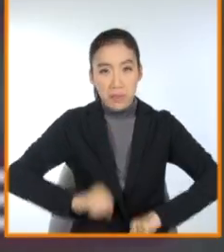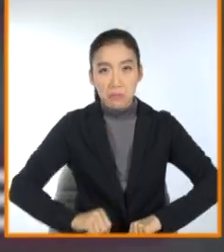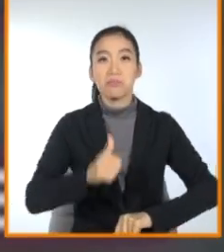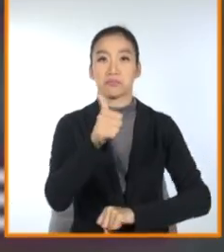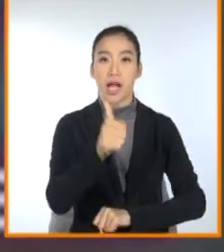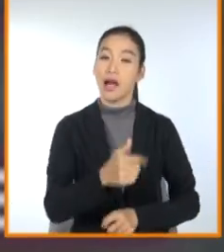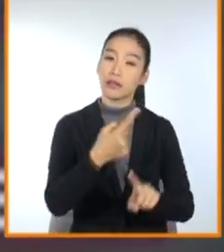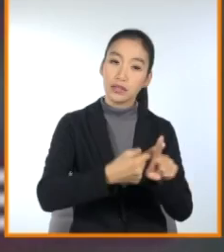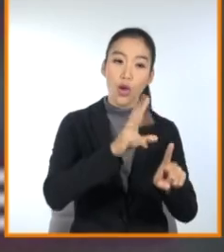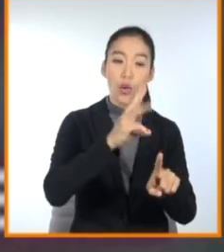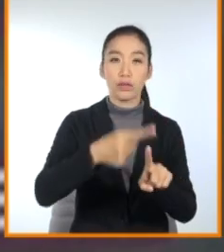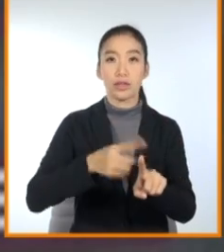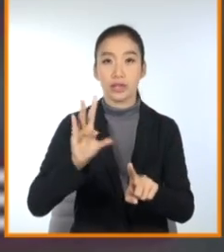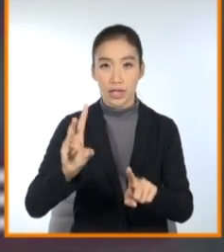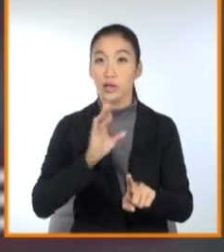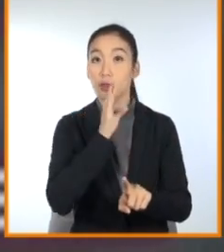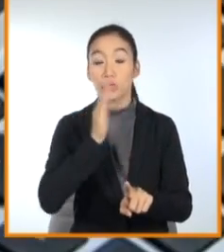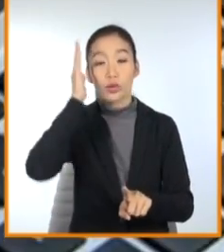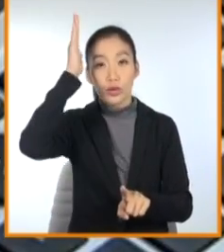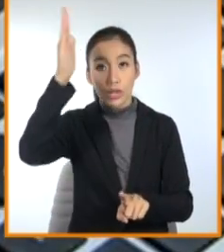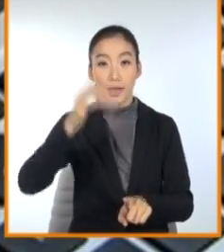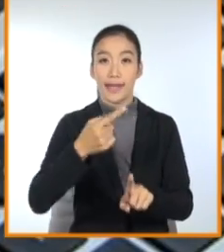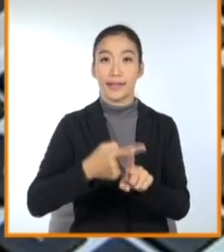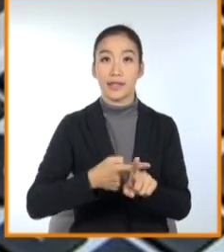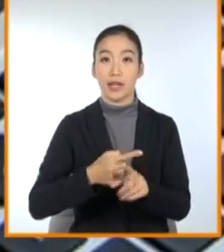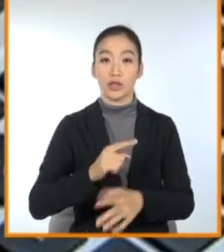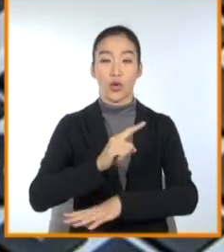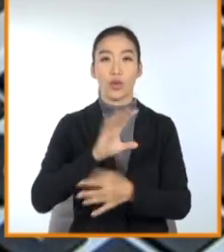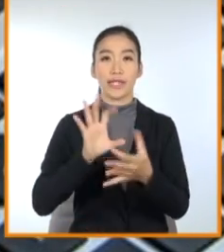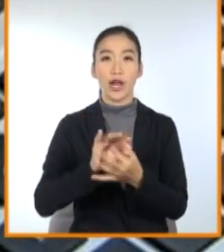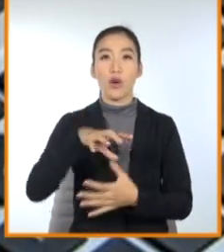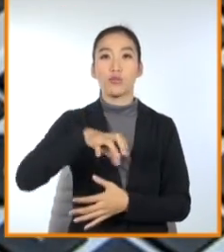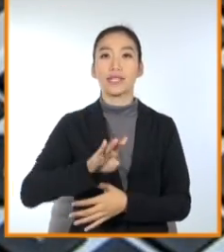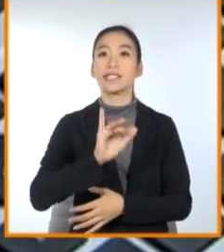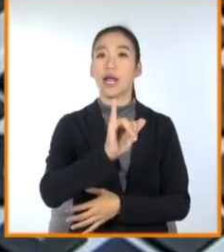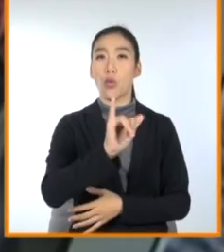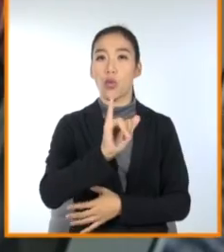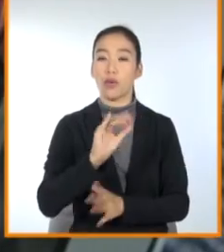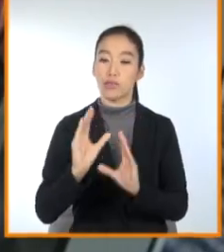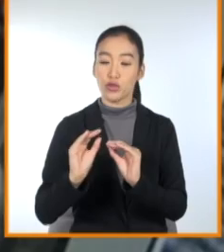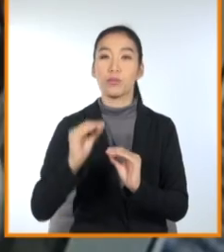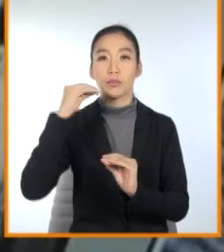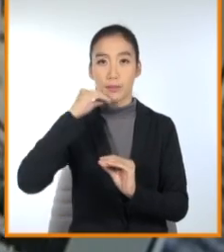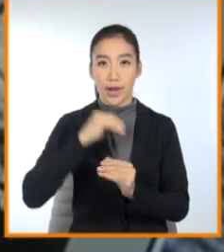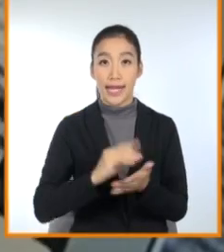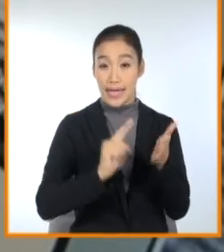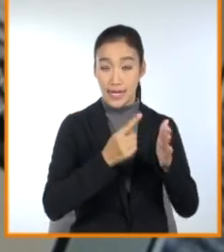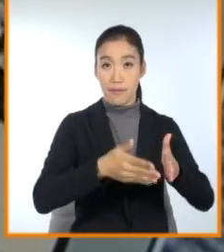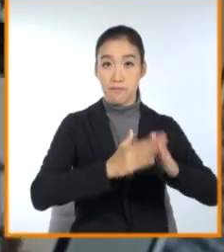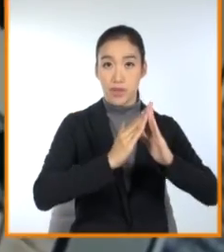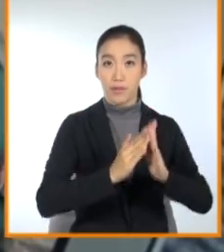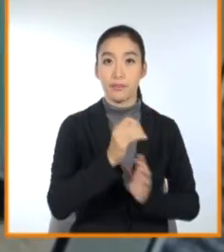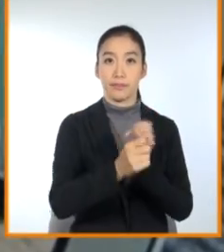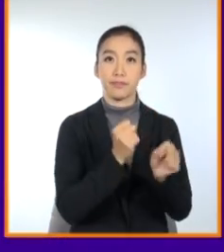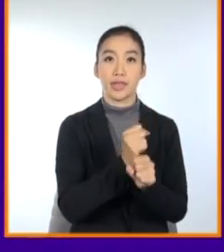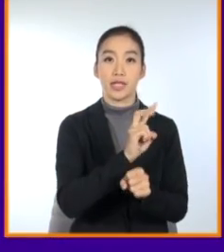าดกันว่าจะเป็นช่วงที่ Yahoo จัดการประชุมประจำปีYahoo ก่อตั้งขึ้นตั้งแต่เมื่อปี2537โดยเจอรี่ยาง